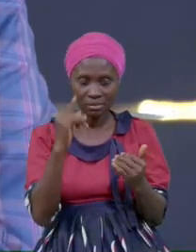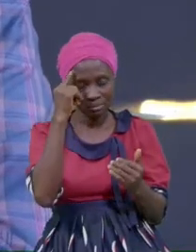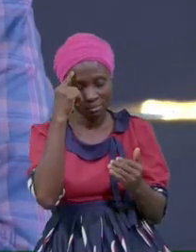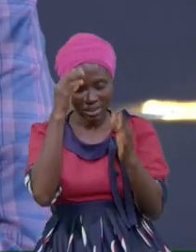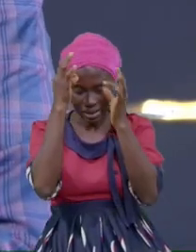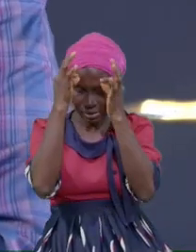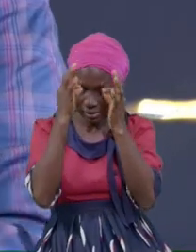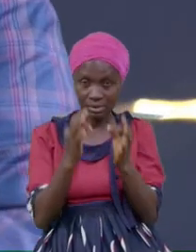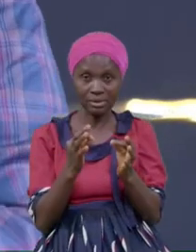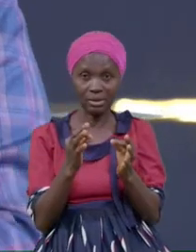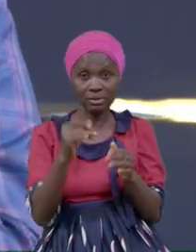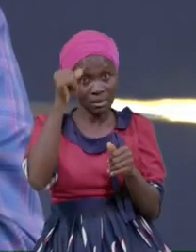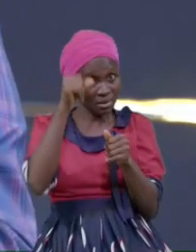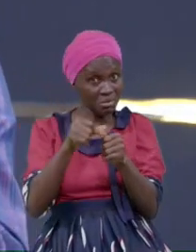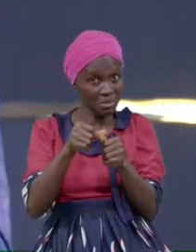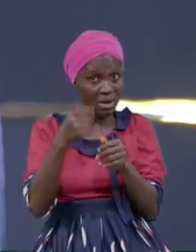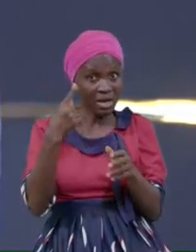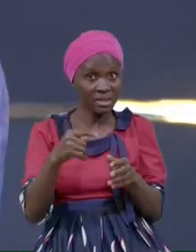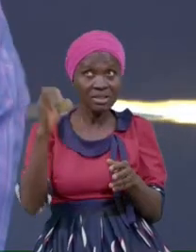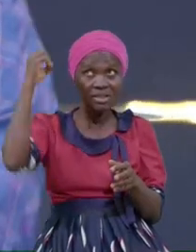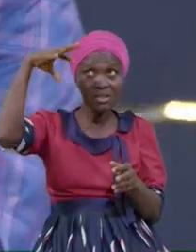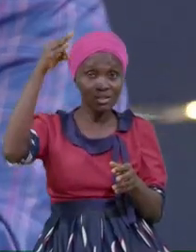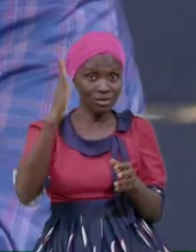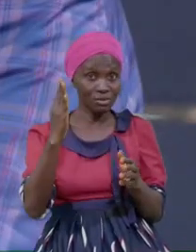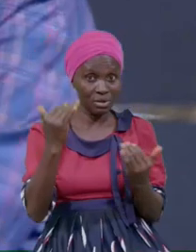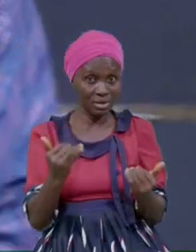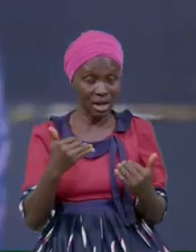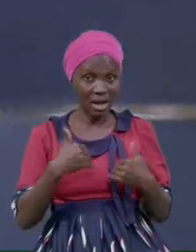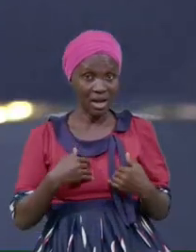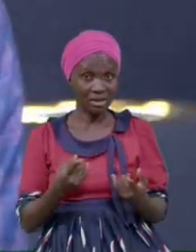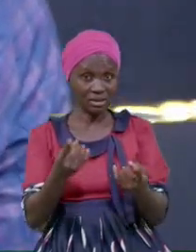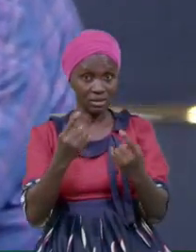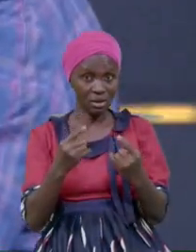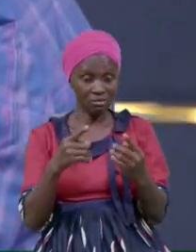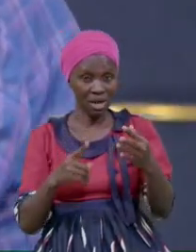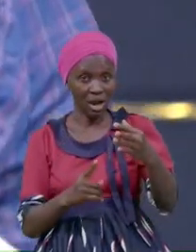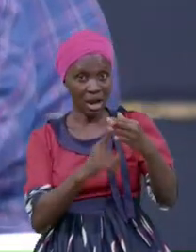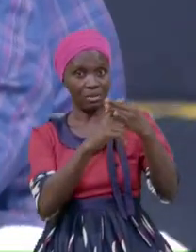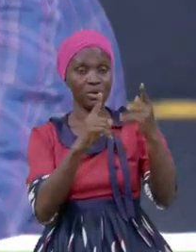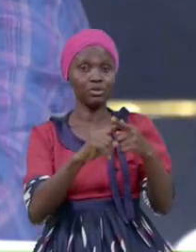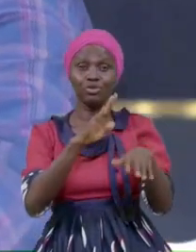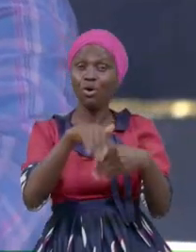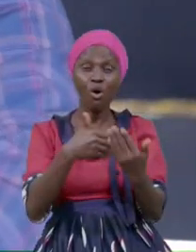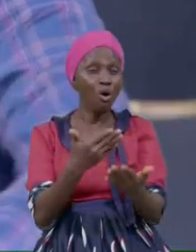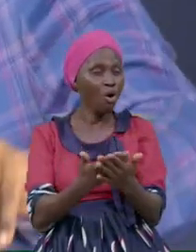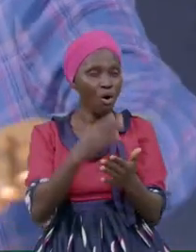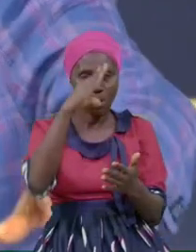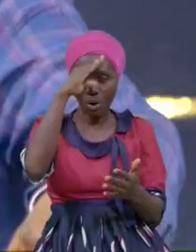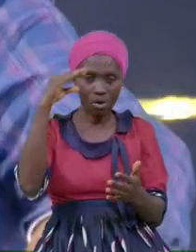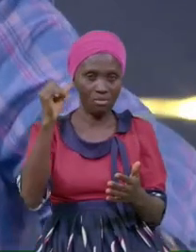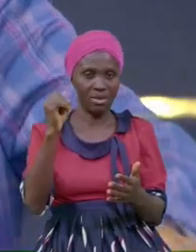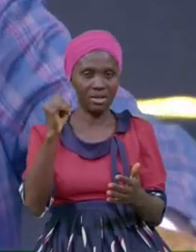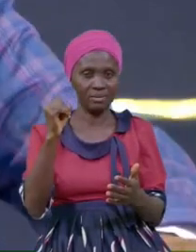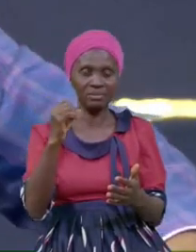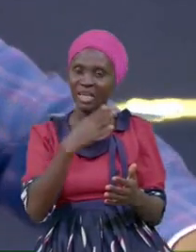été manifestée à tous les hommes. Et c'est pour toi, et c'est à toi de dire oui. Je suis un candidat de